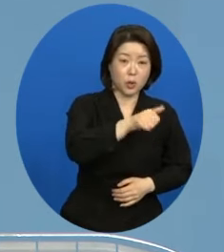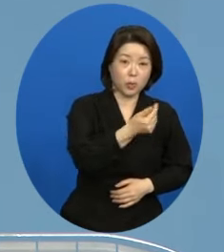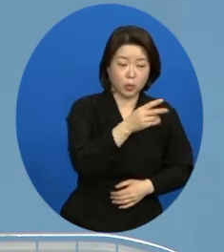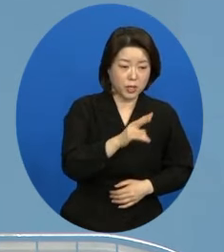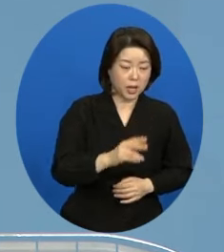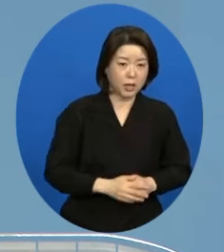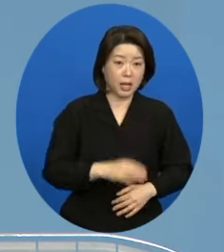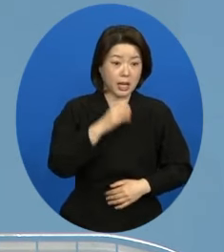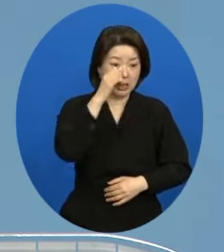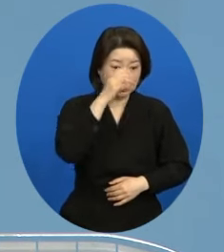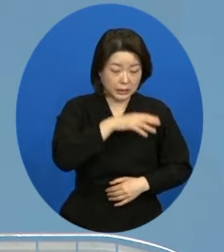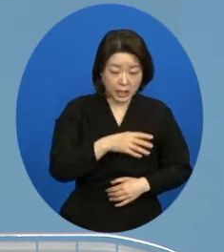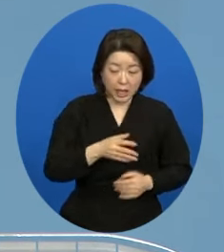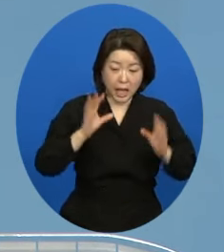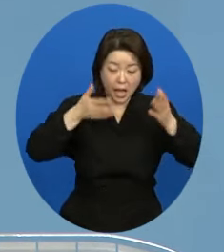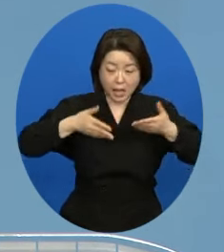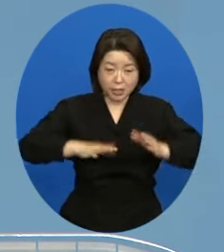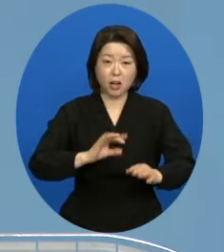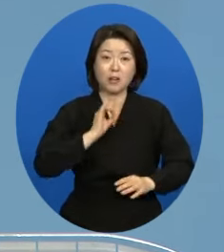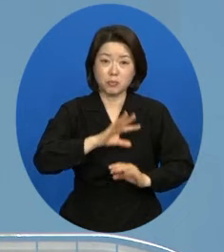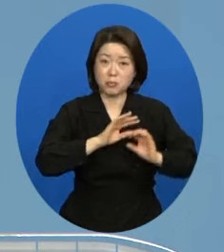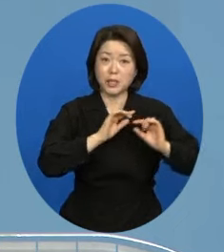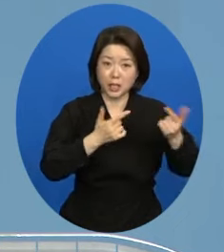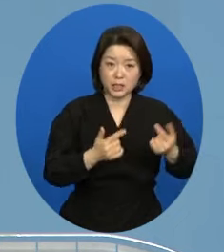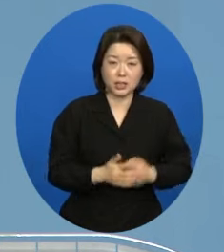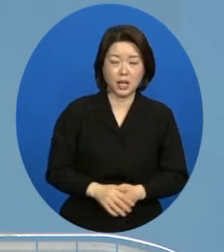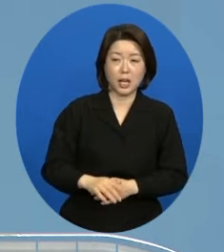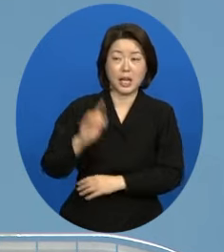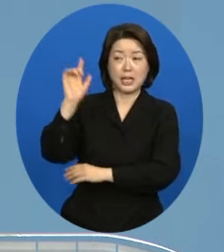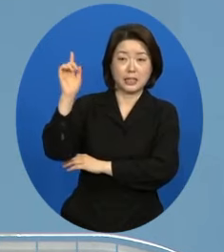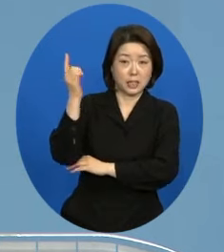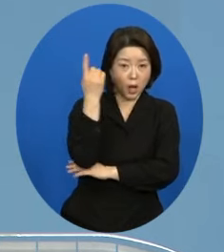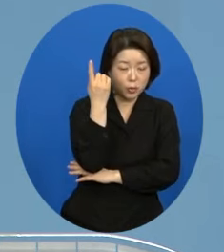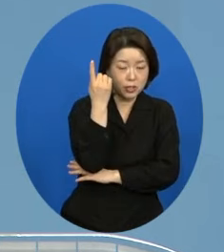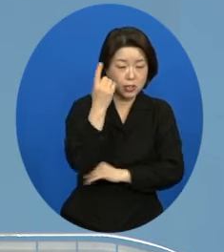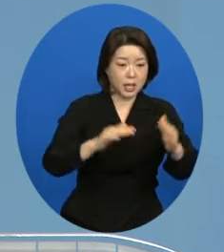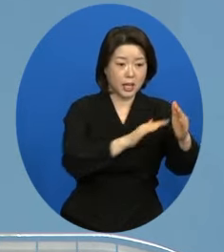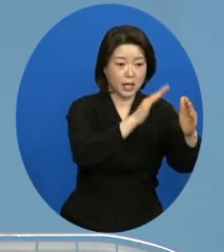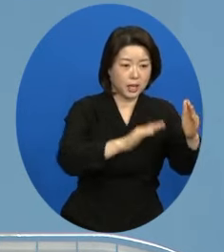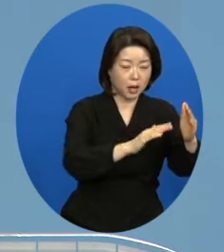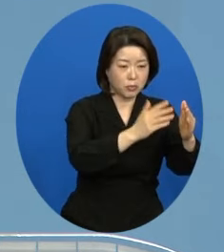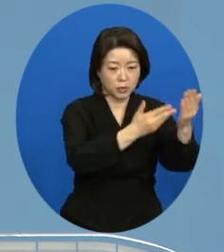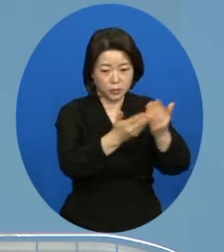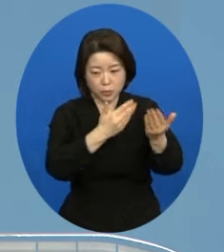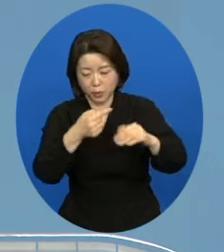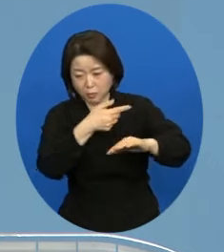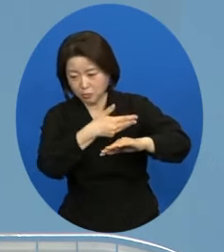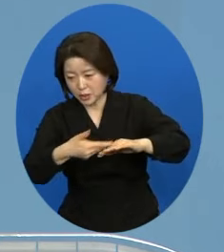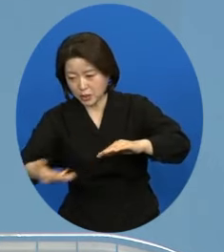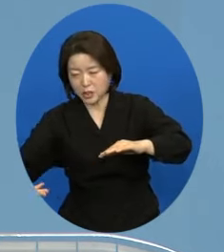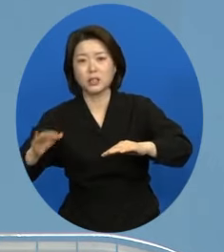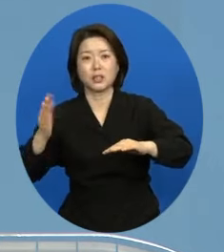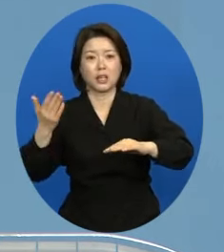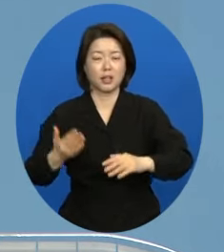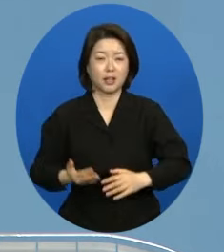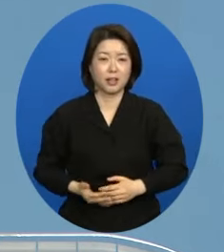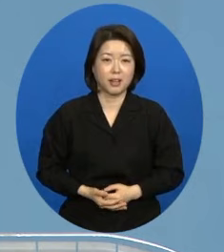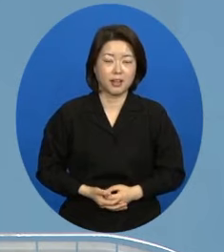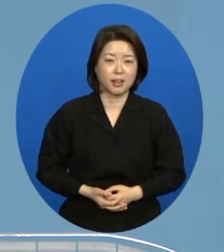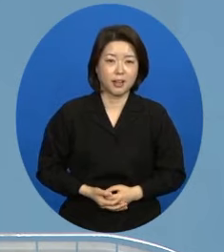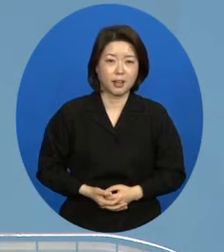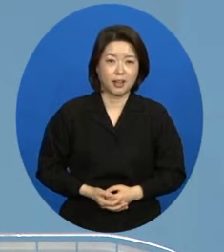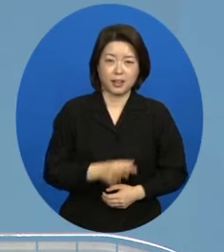낳았다가 아니고 다윗의 가문이 이어진다는 뜻입니다 그래서